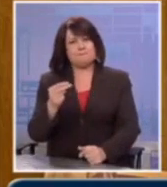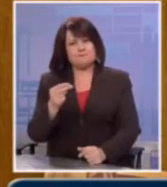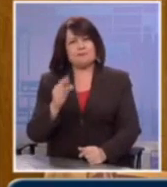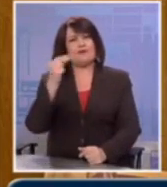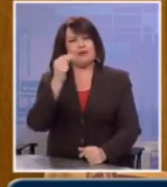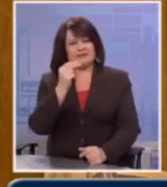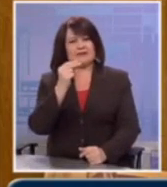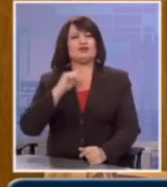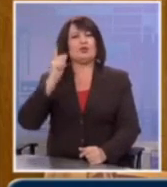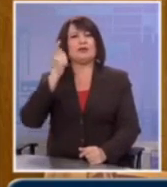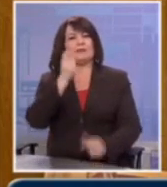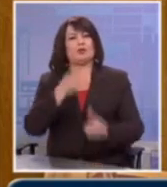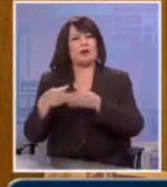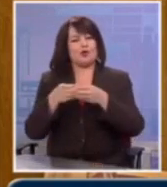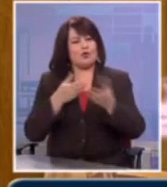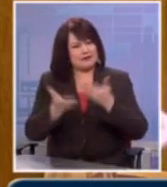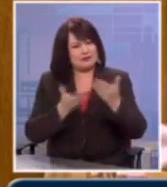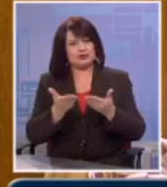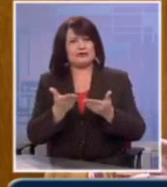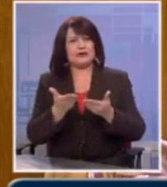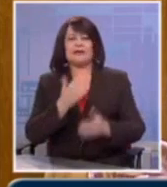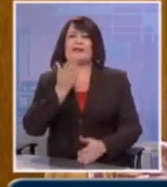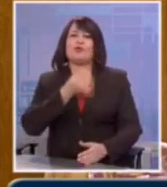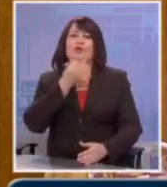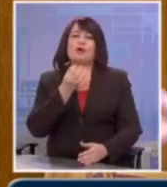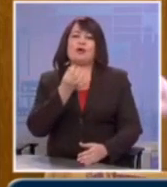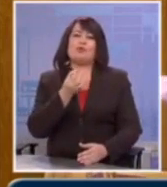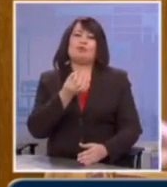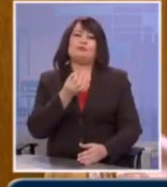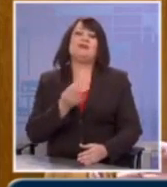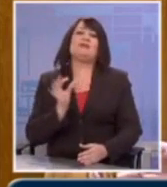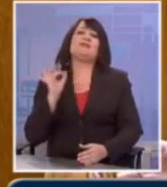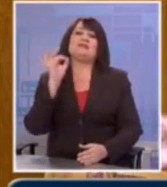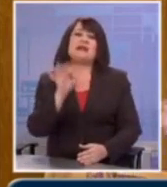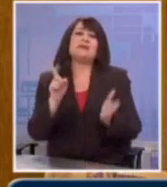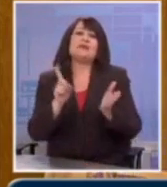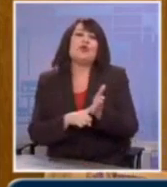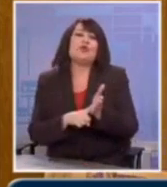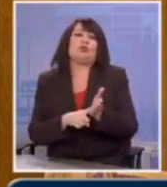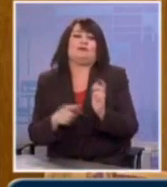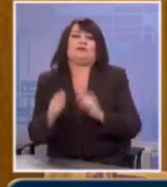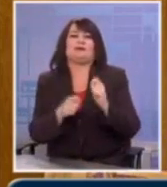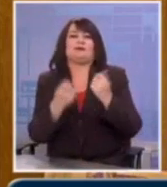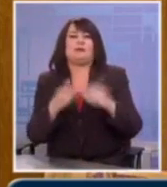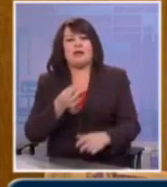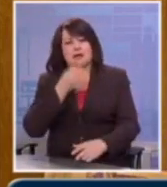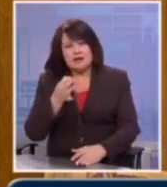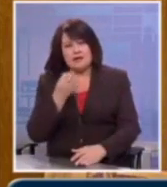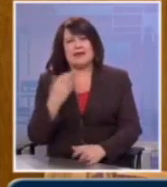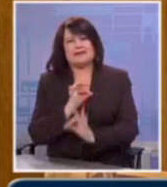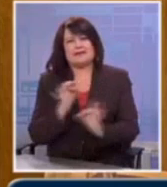βουλευτές όλων των κομμάτων από δω μέσα δεν μπορώ να κάνω κάτι άλλο φτάσαμε να νομοθετήσουμε ενώ λέγαμε και έπερνα